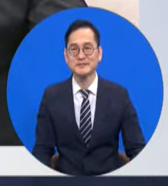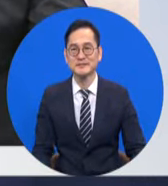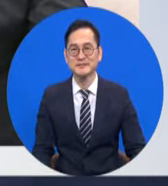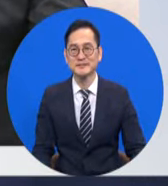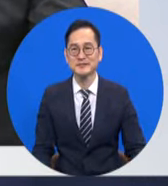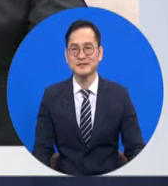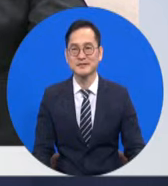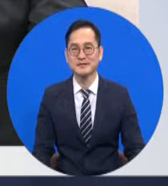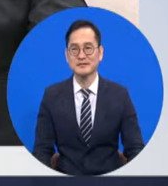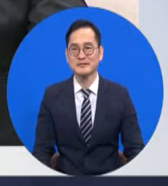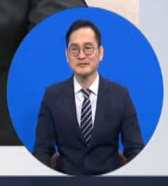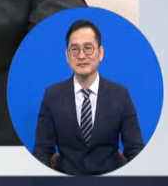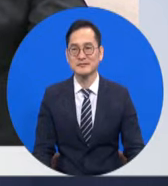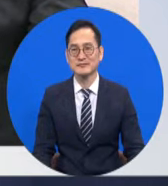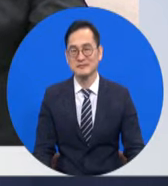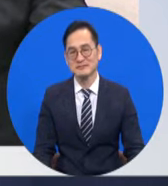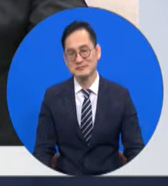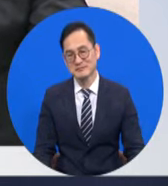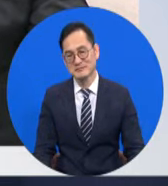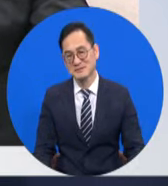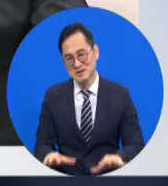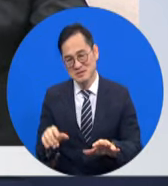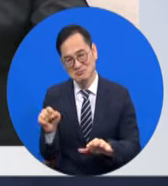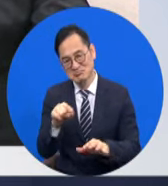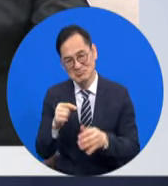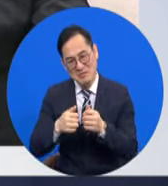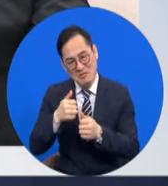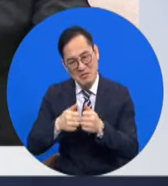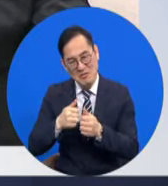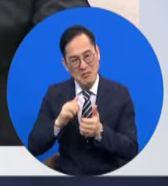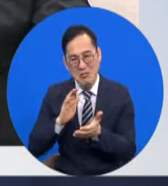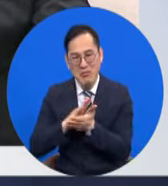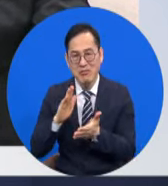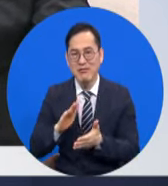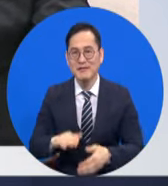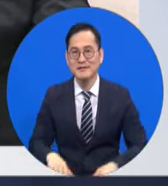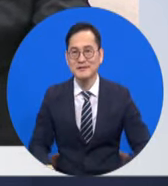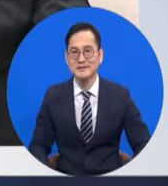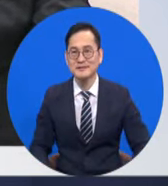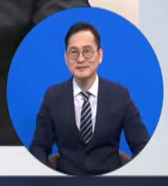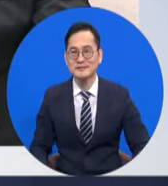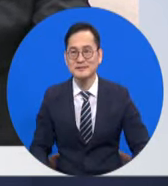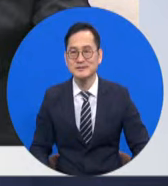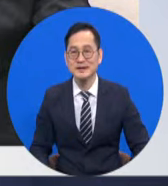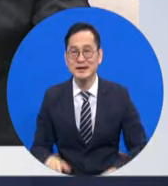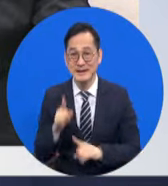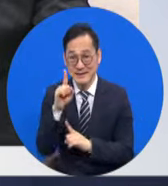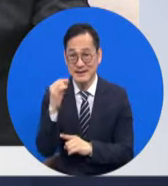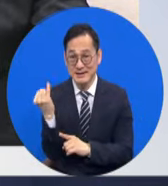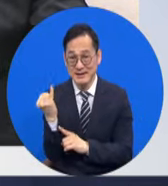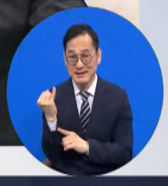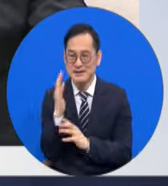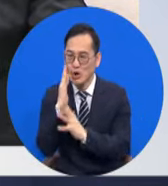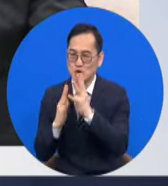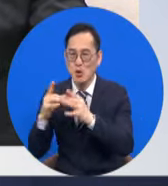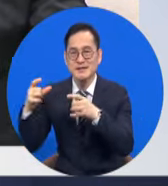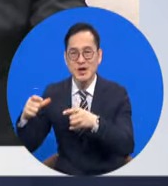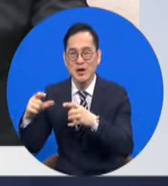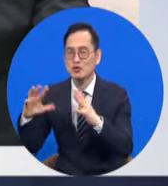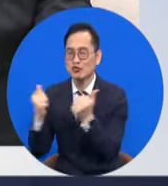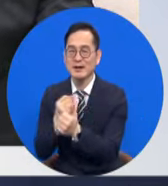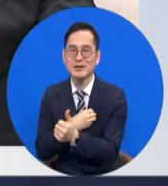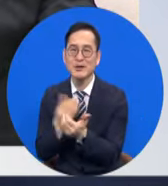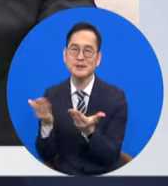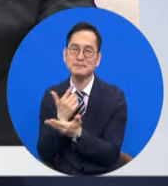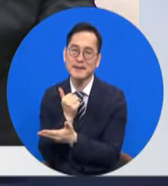오차범위 내에서 지금 굉장히 경합하고 있는 양상이에요. 네. 그리고 뭐 예은 의원은 서초에서 지역구 의원을 하셨고 그렇기